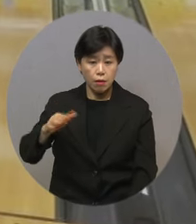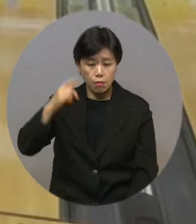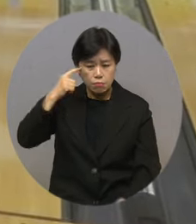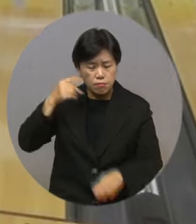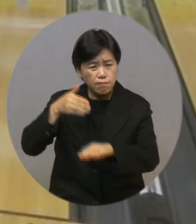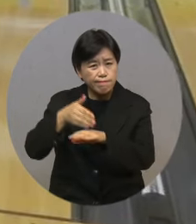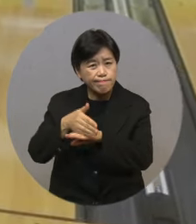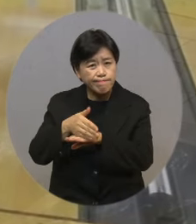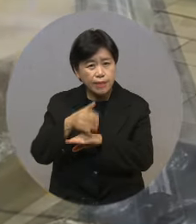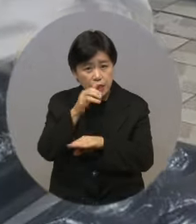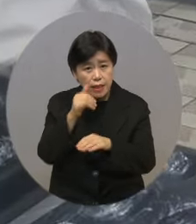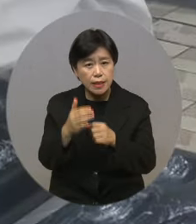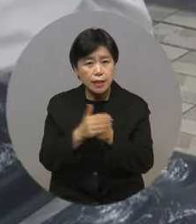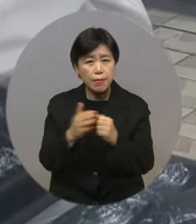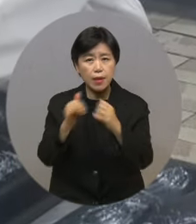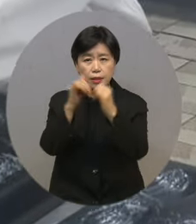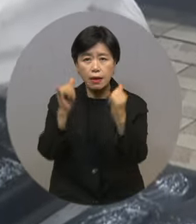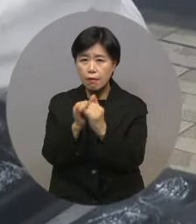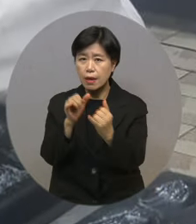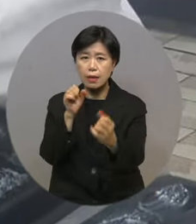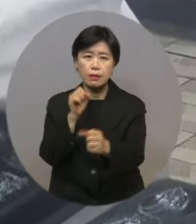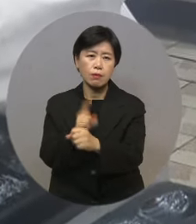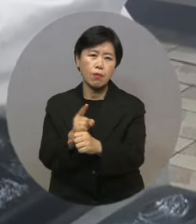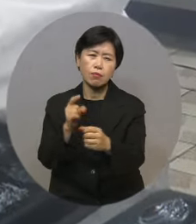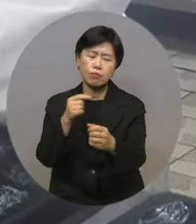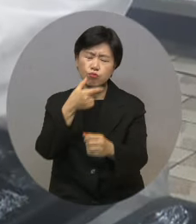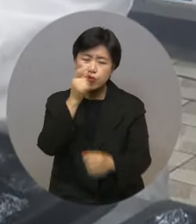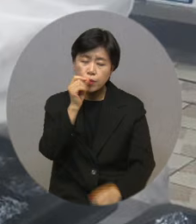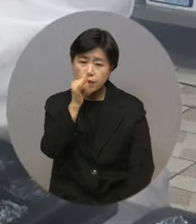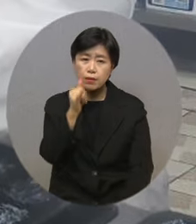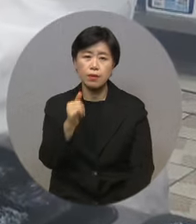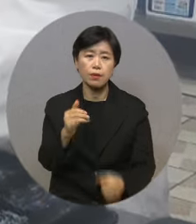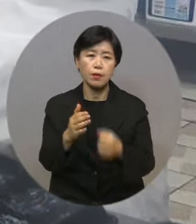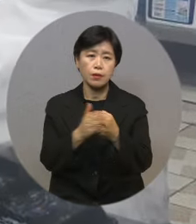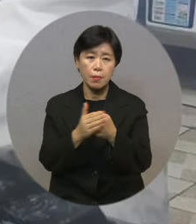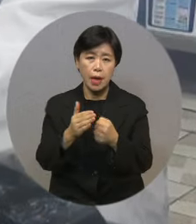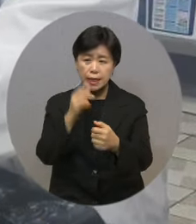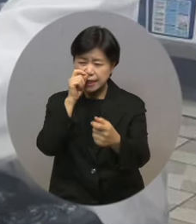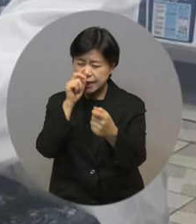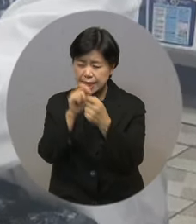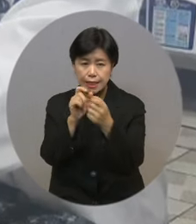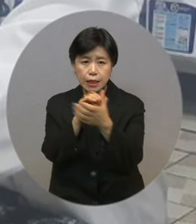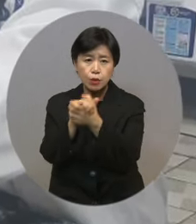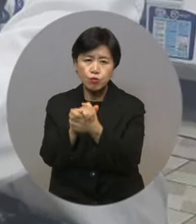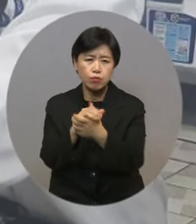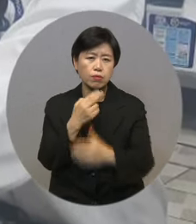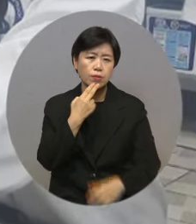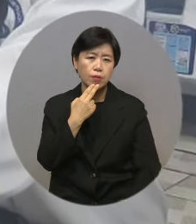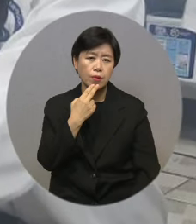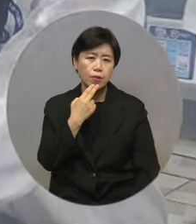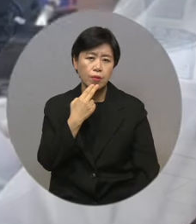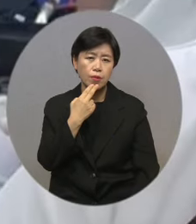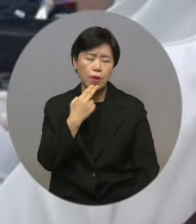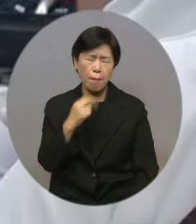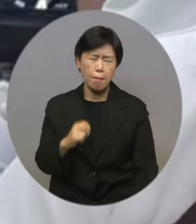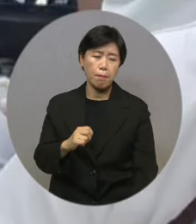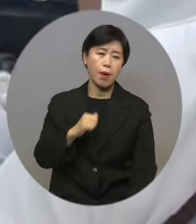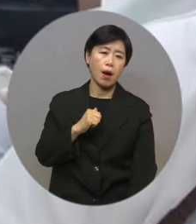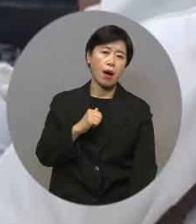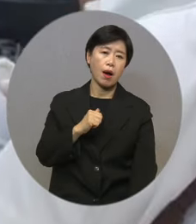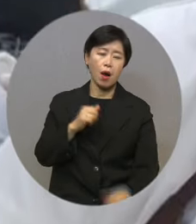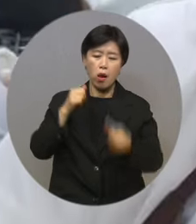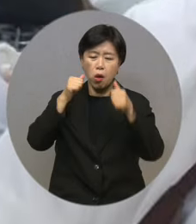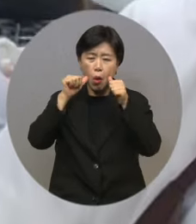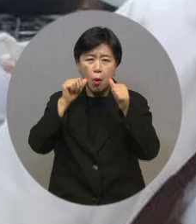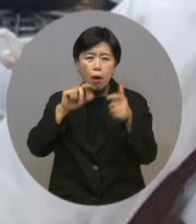지적장애 특성상 사회성이 조금 부족하다 보니 친하게 지내는 친구가 없었고 자주 따돌림이나 놀림을